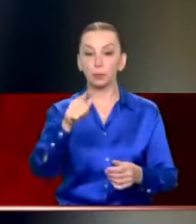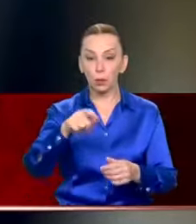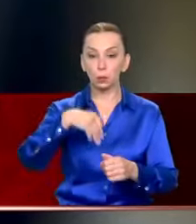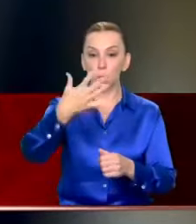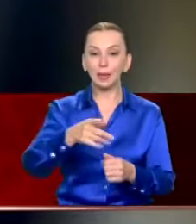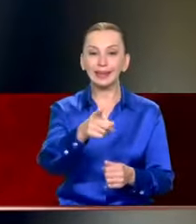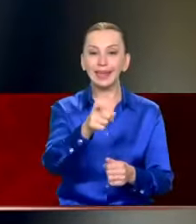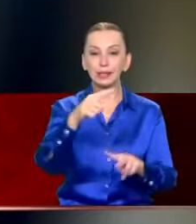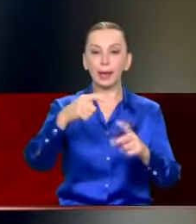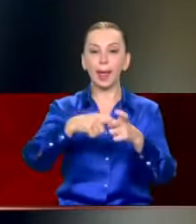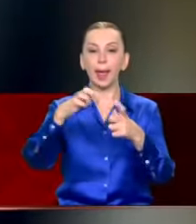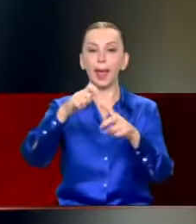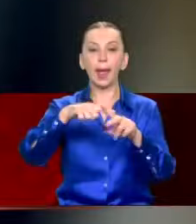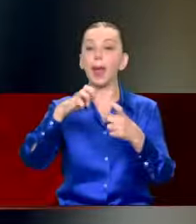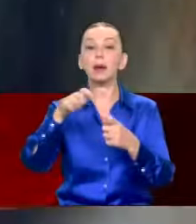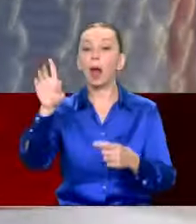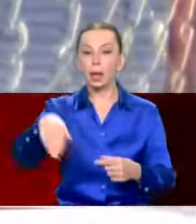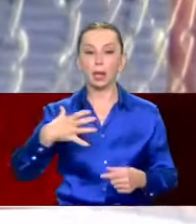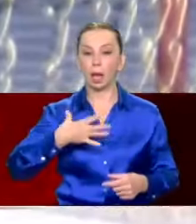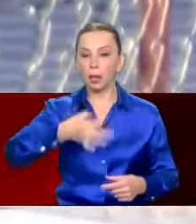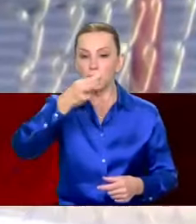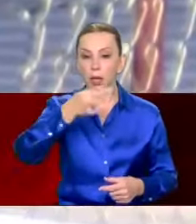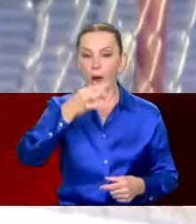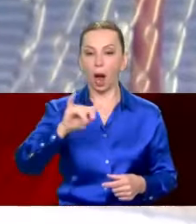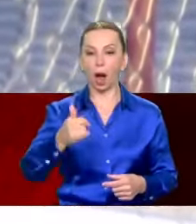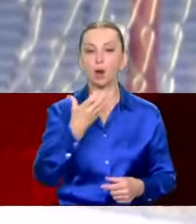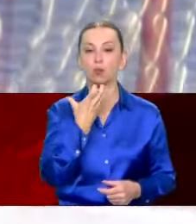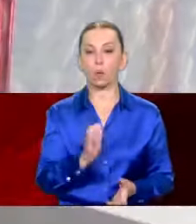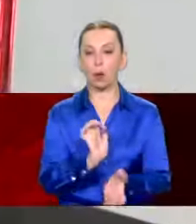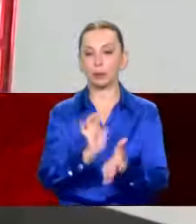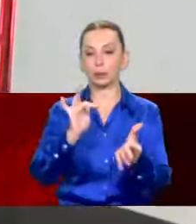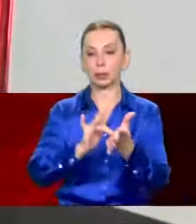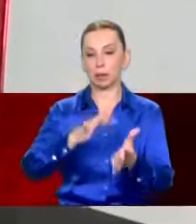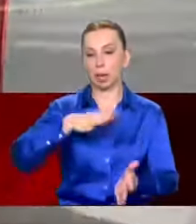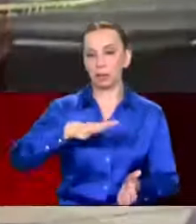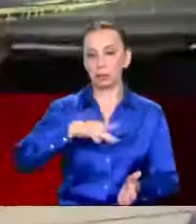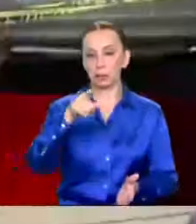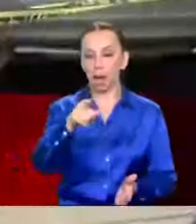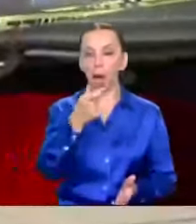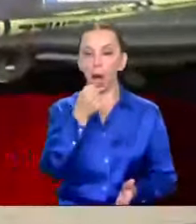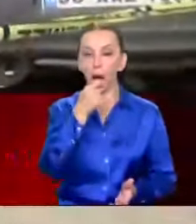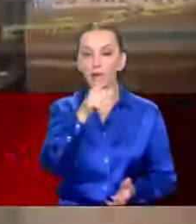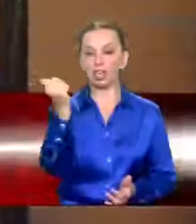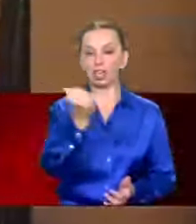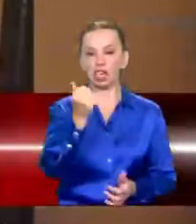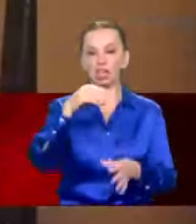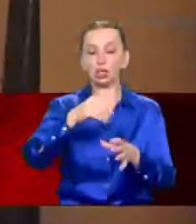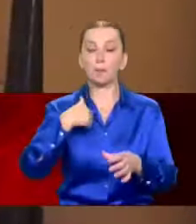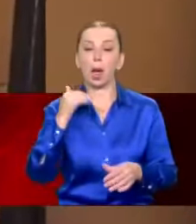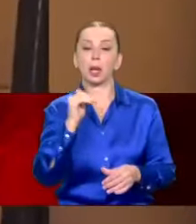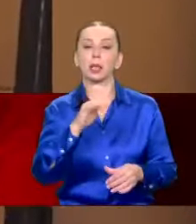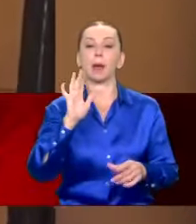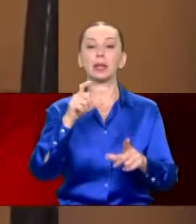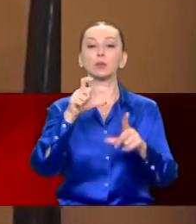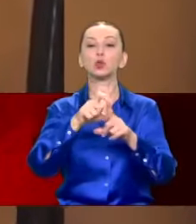Ardından tetikçi Eray Özyağcı'nın savunmasına geçildi. Hakkında ağırlaştırılmış müebbet hapis cezası istenen Özyağcı, Ankara'ya cinayet için gelmediğini,